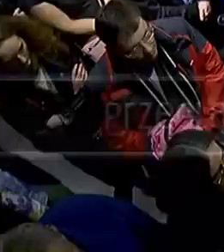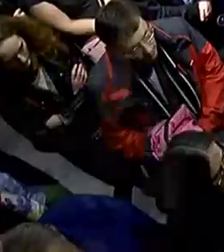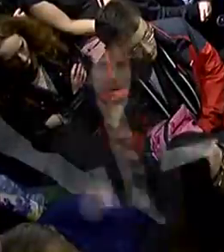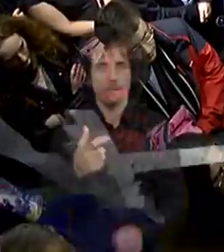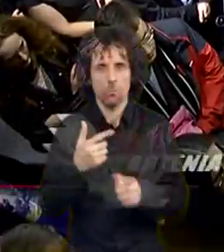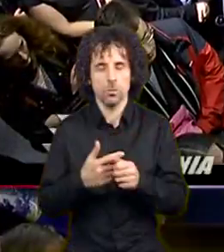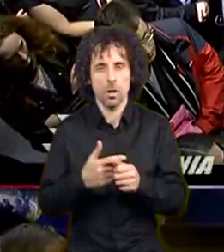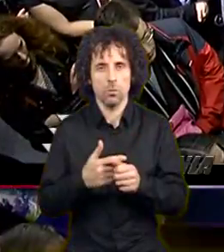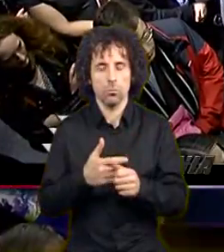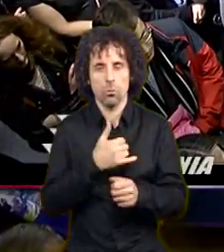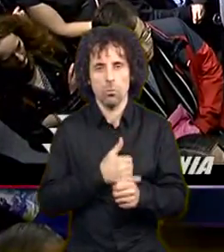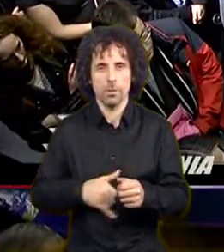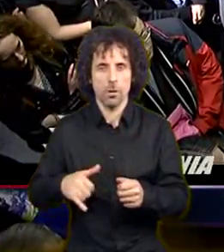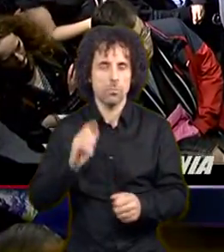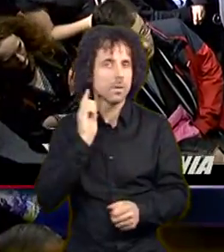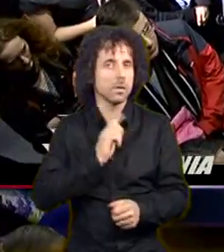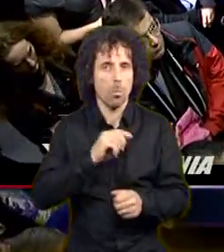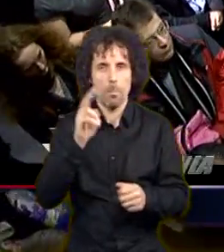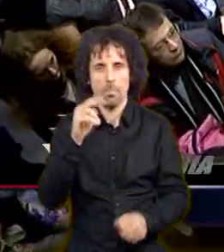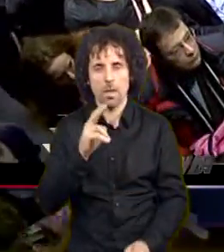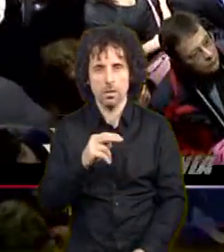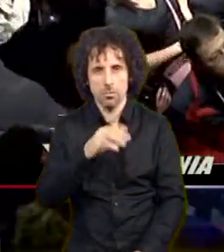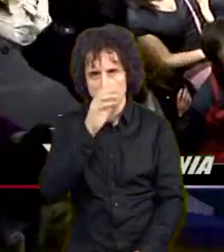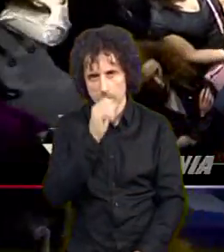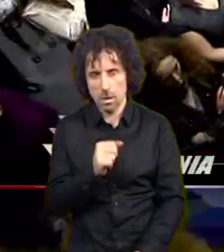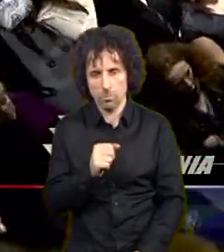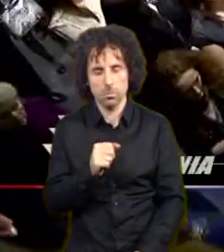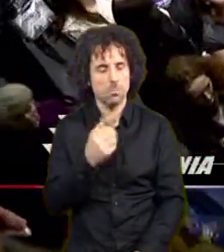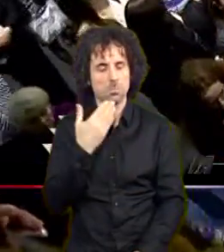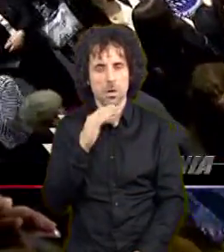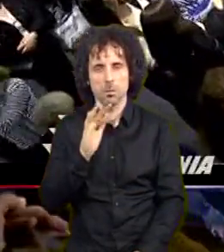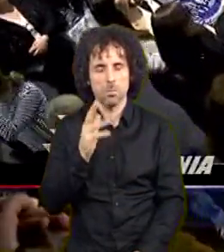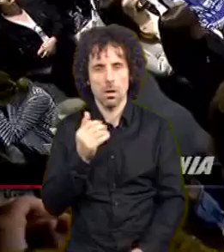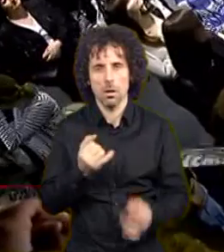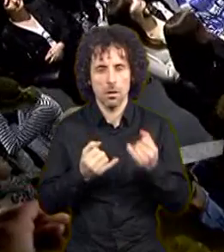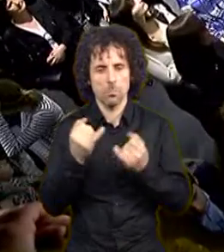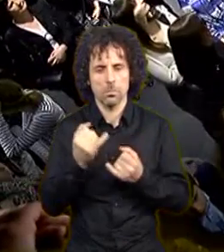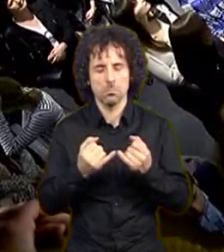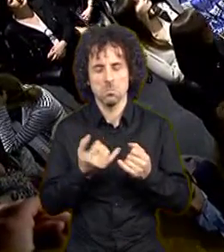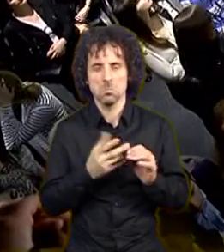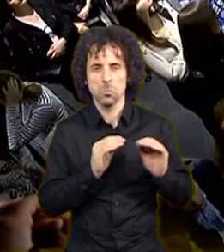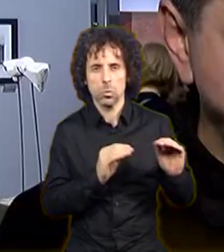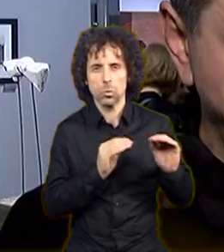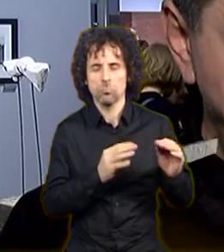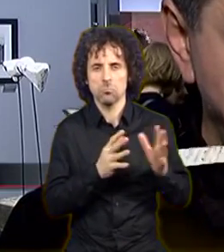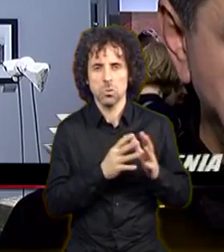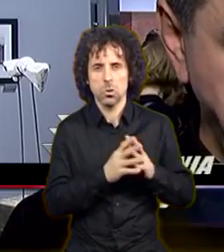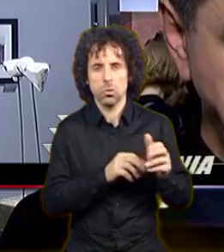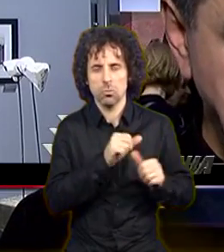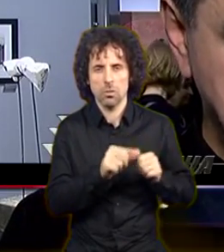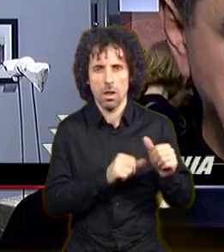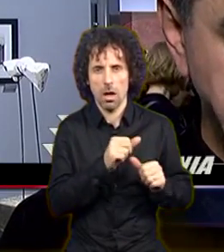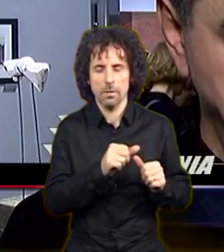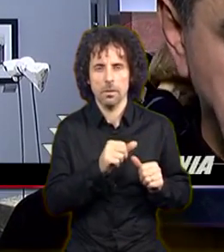To jest dwudziestolecie Liceum Plastycznego w Zabrzu. Bardzo piękna impreza. Uczyłem